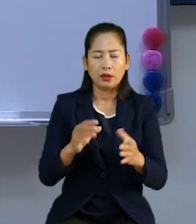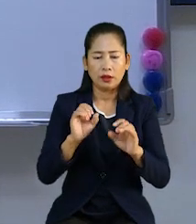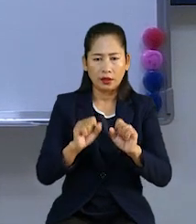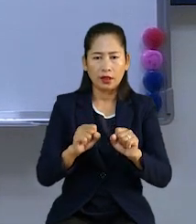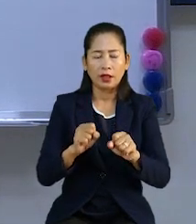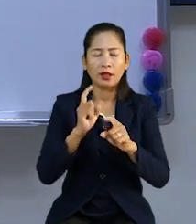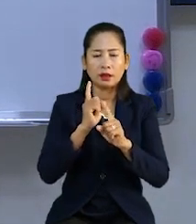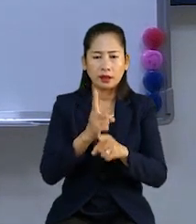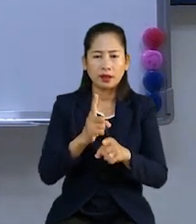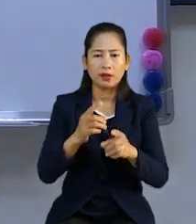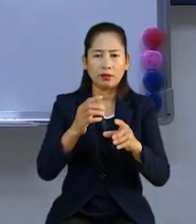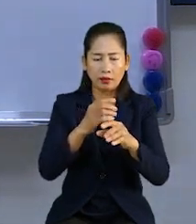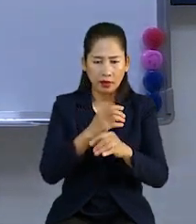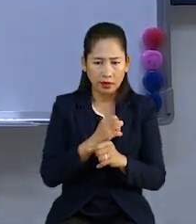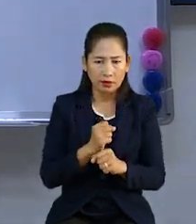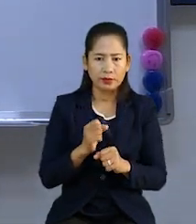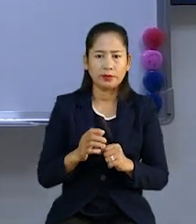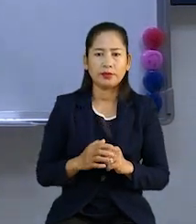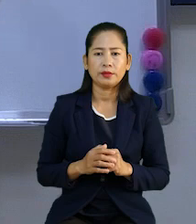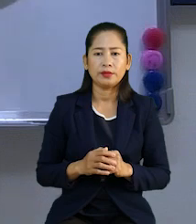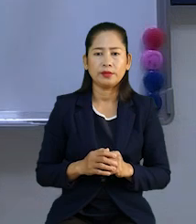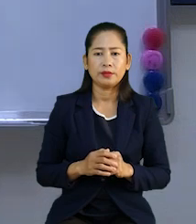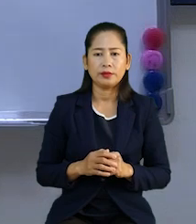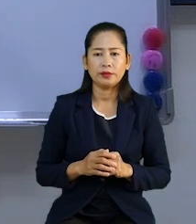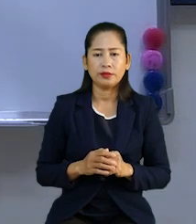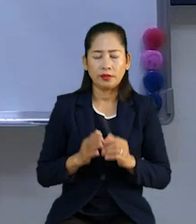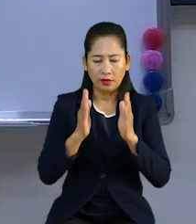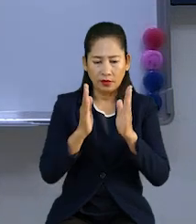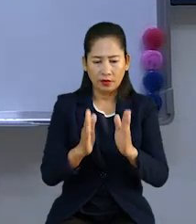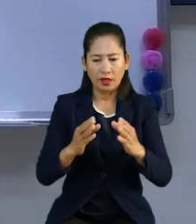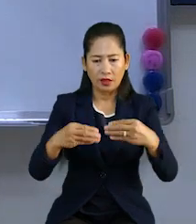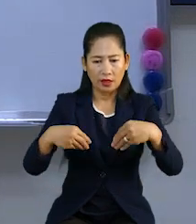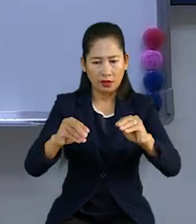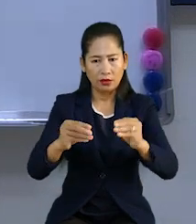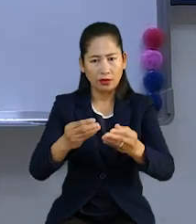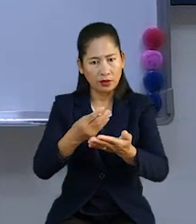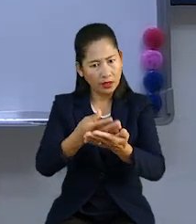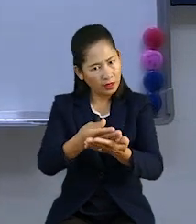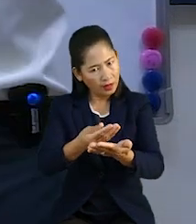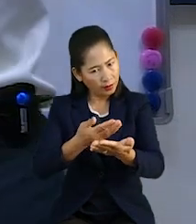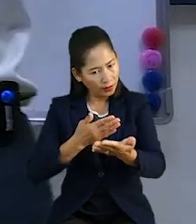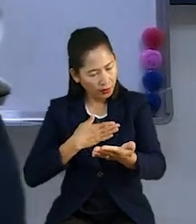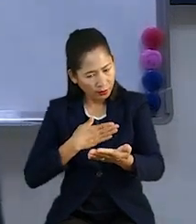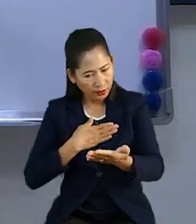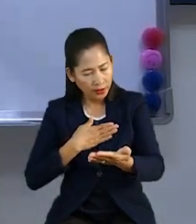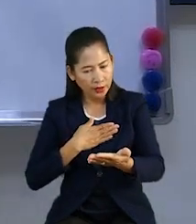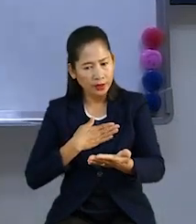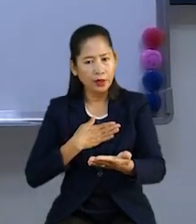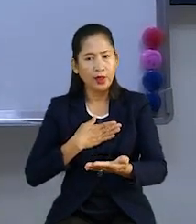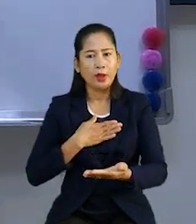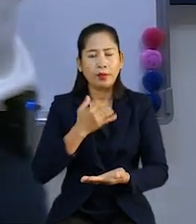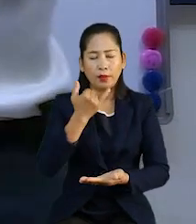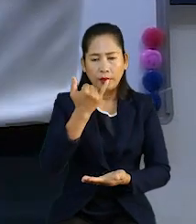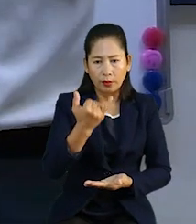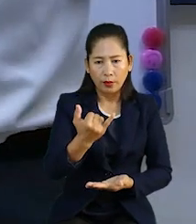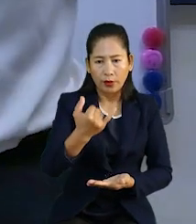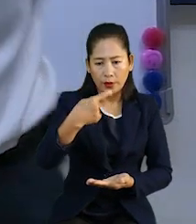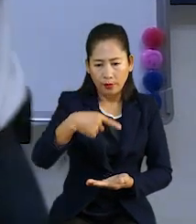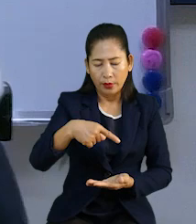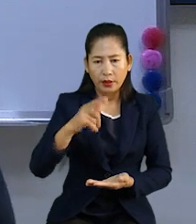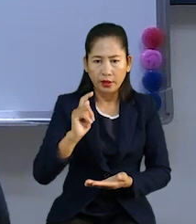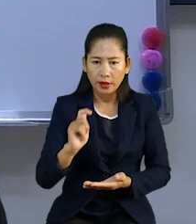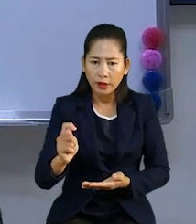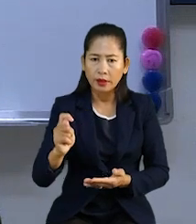nhưng ai chơi thả bán thà nè lụa trời áp ra ở dương mà anh con chà vậy